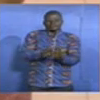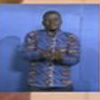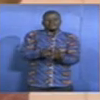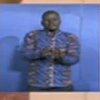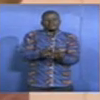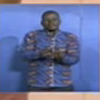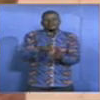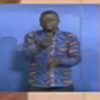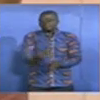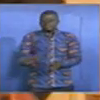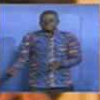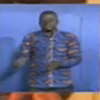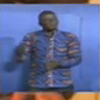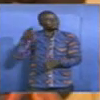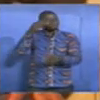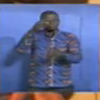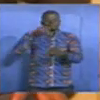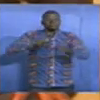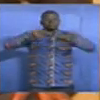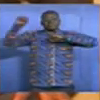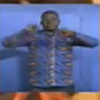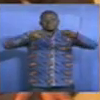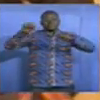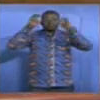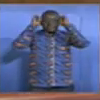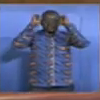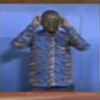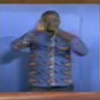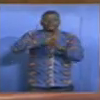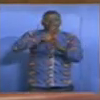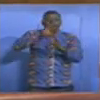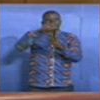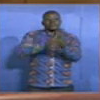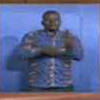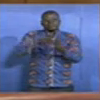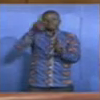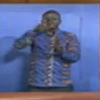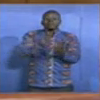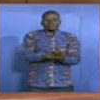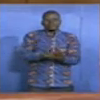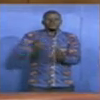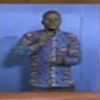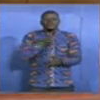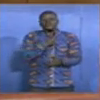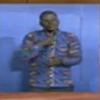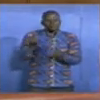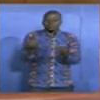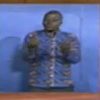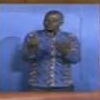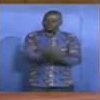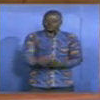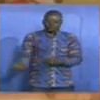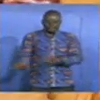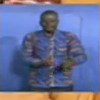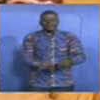sur le plan culturel, sur le plan sportif, l'éducation et la formation professionnelle. Oui, nous avons beaucoup de choses à faire en la matière. La